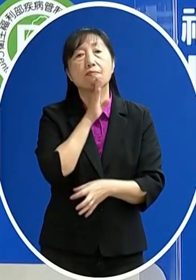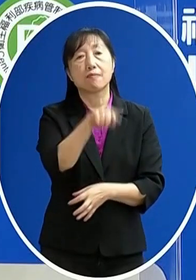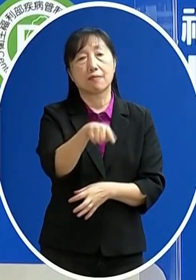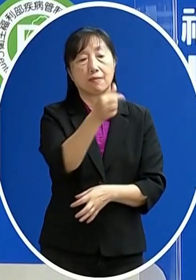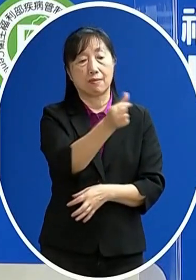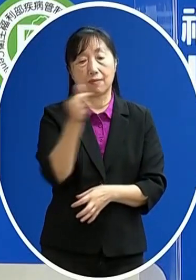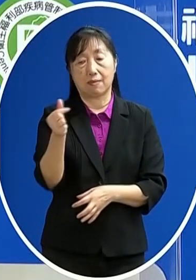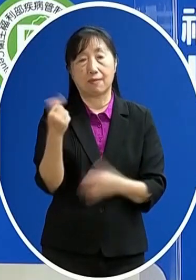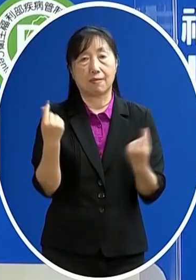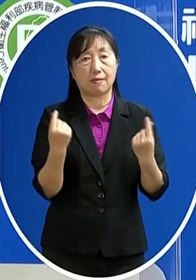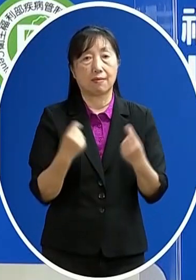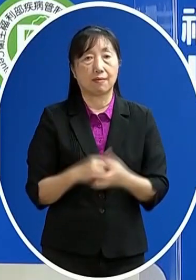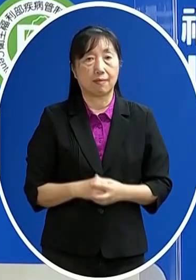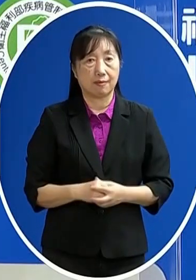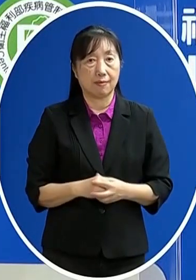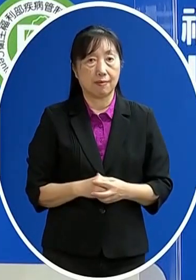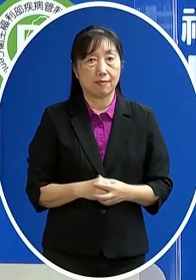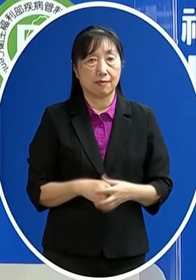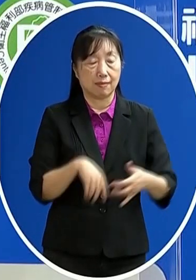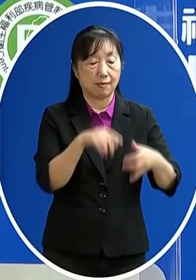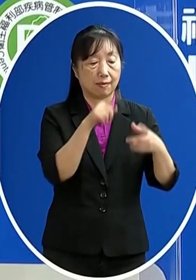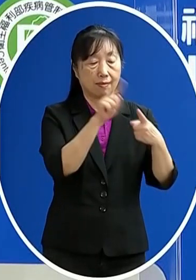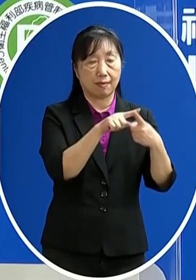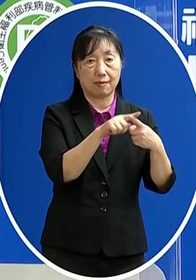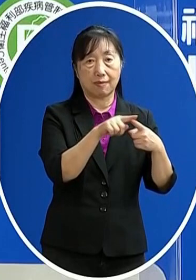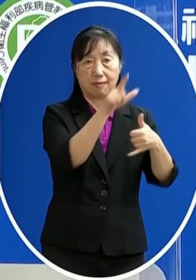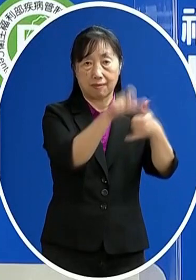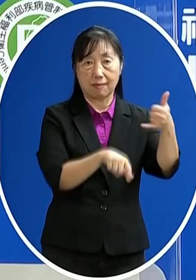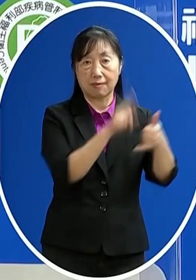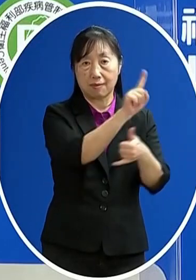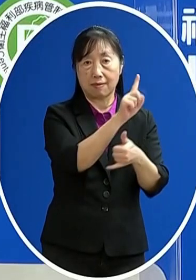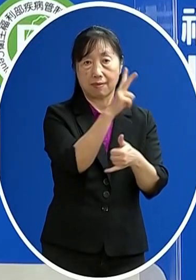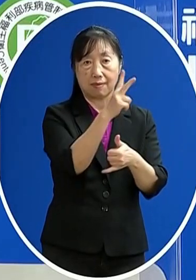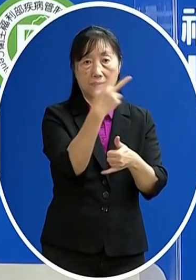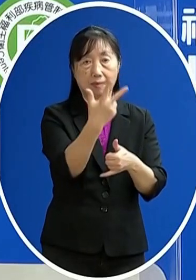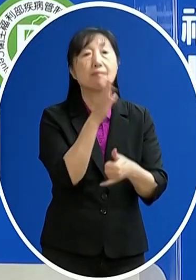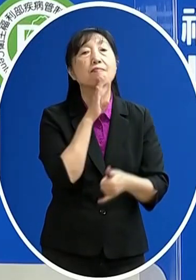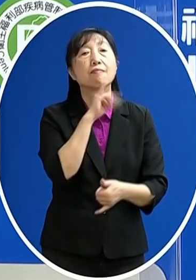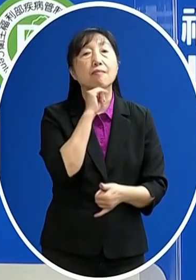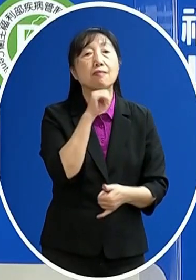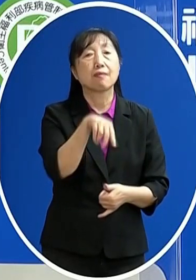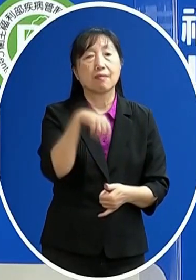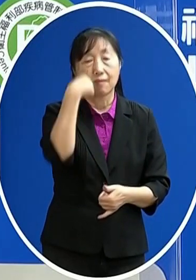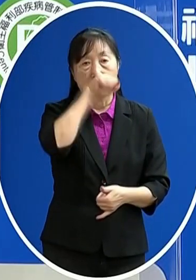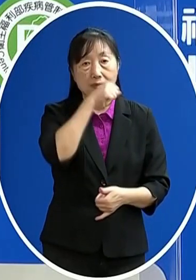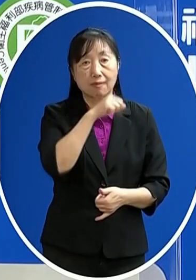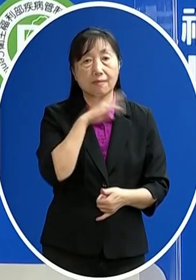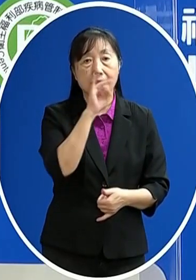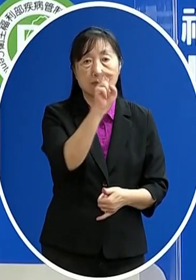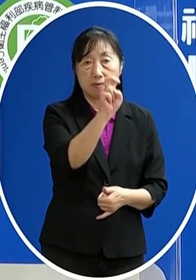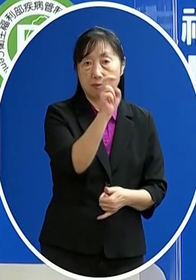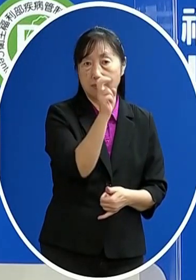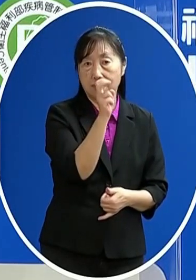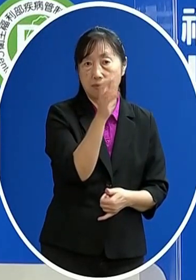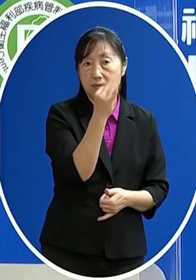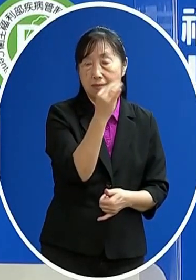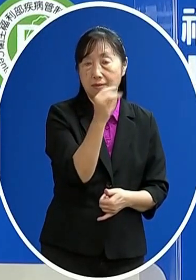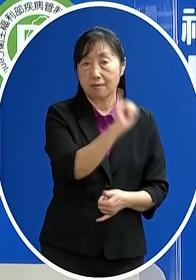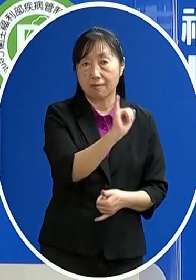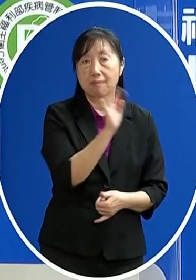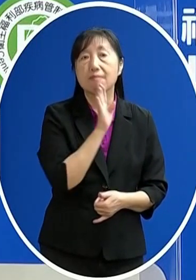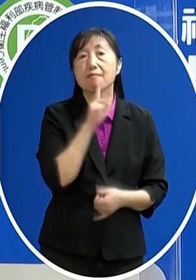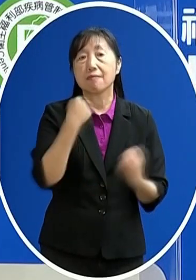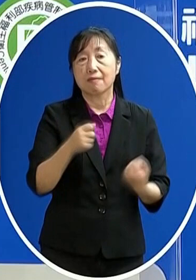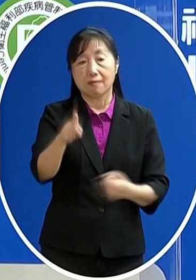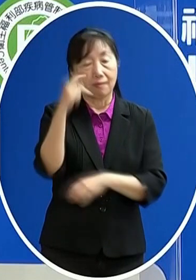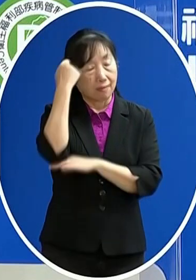性。那127是本国籍20多岁的女性，那是这个防疫旅馆